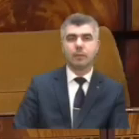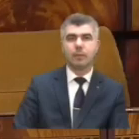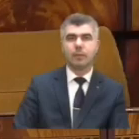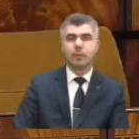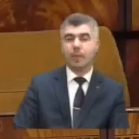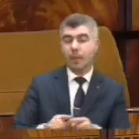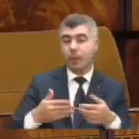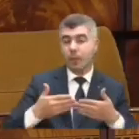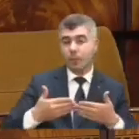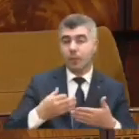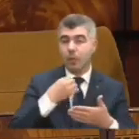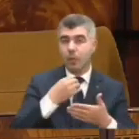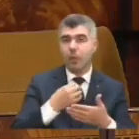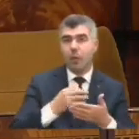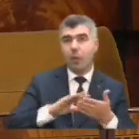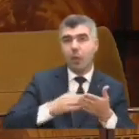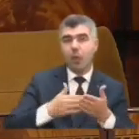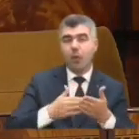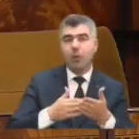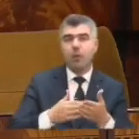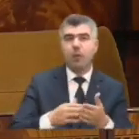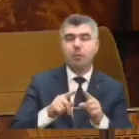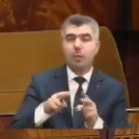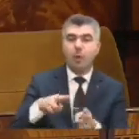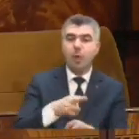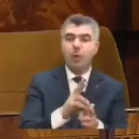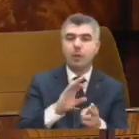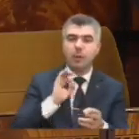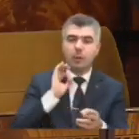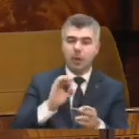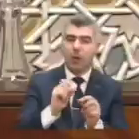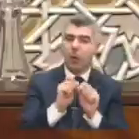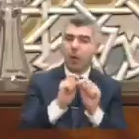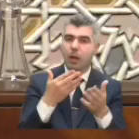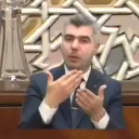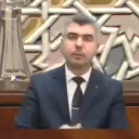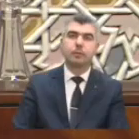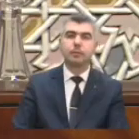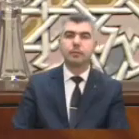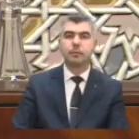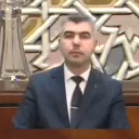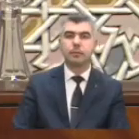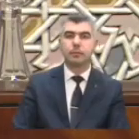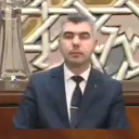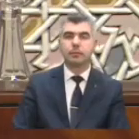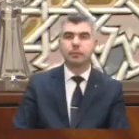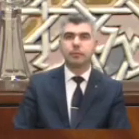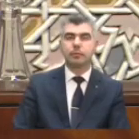وصلنا دابا. راه تعرفوا شي دابا في الوداد. شكرا شكرا شكرا.